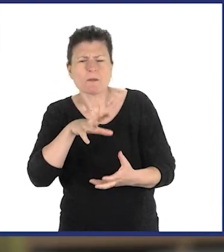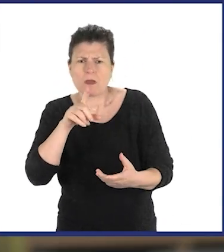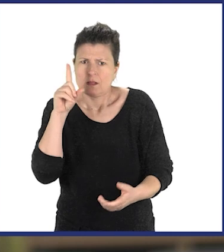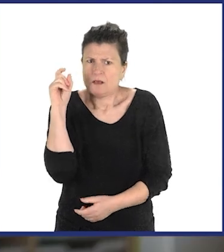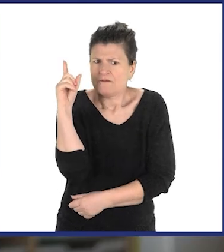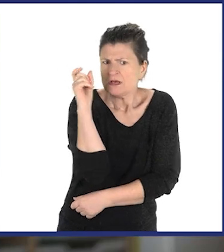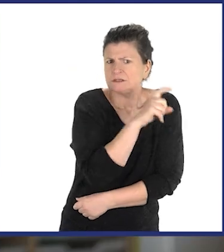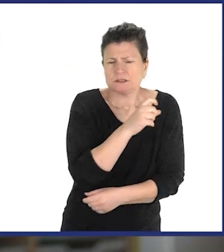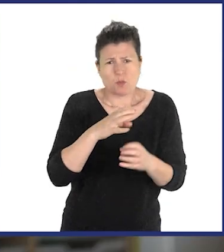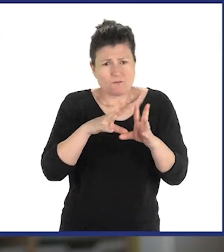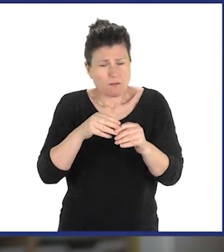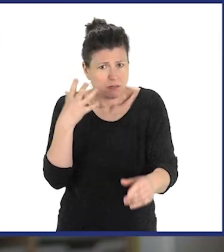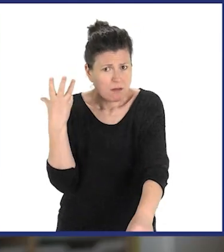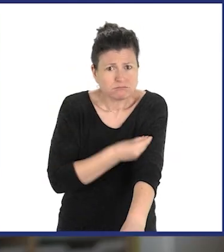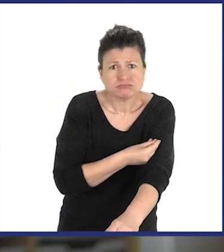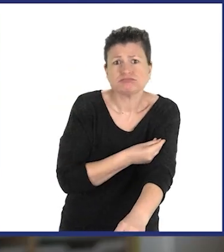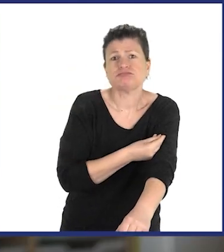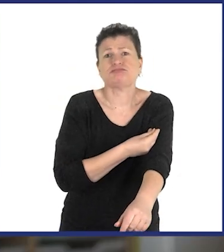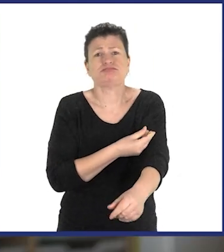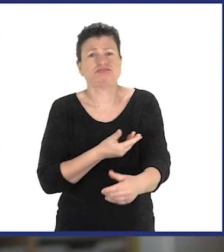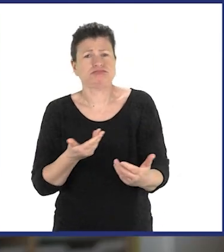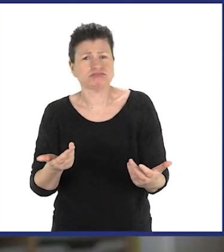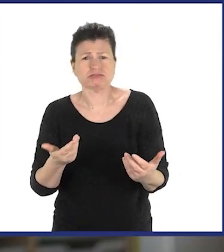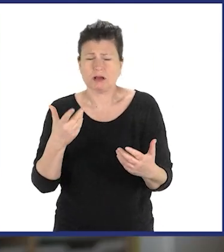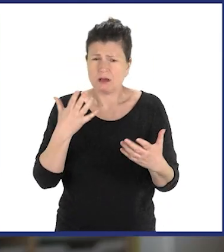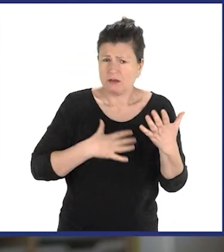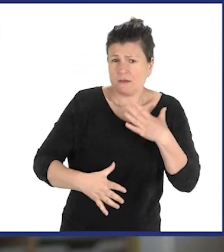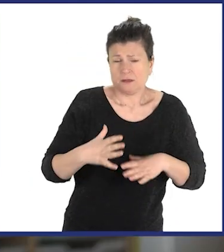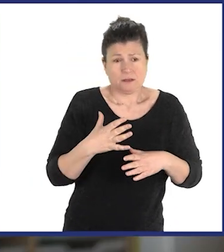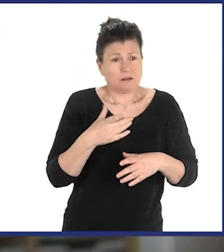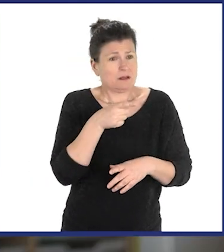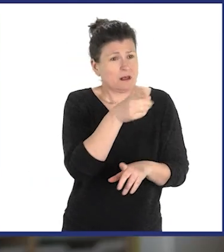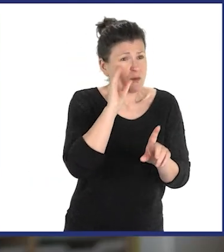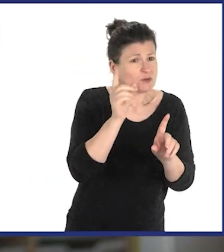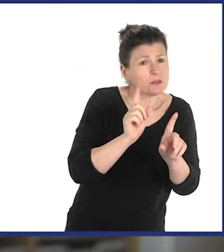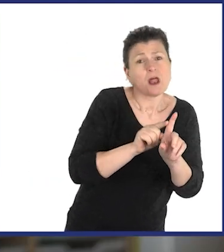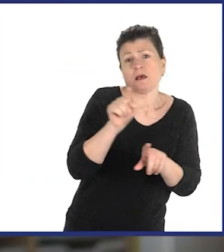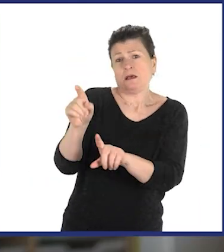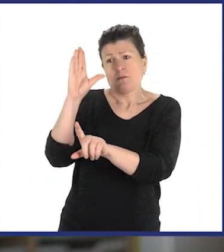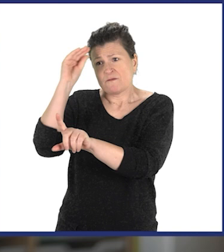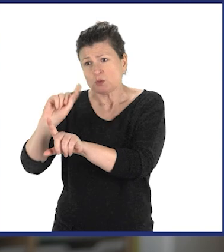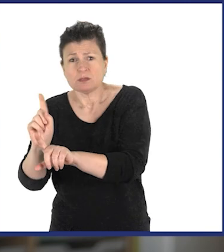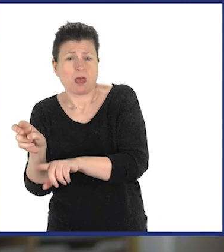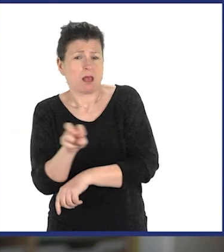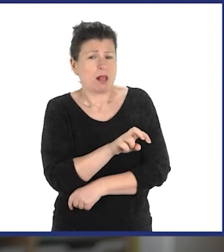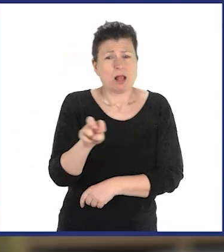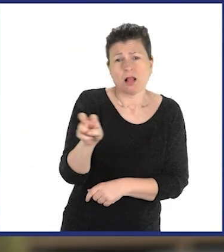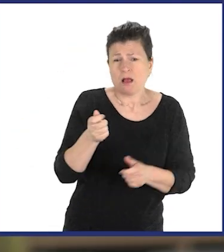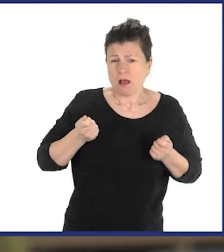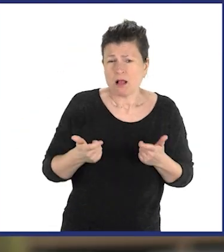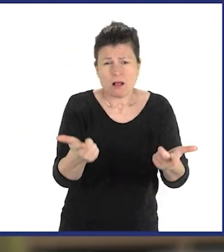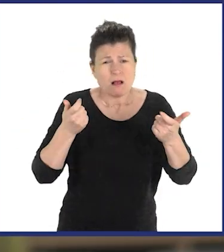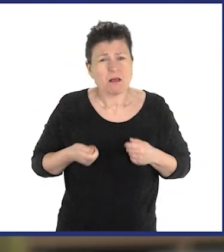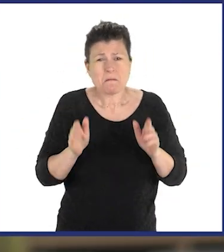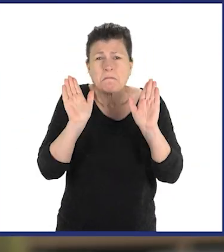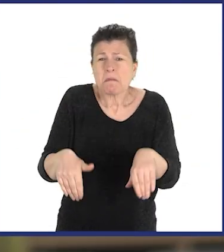très complexe. On a parfois des familles qui sont à bout, où c'est fatigant, on les a un petit peu ballottés de professionnels entre professionnels. Il y a eu